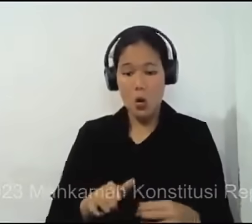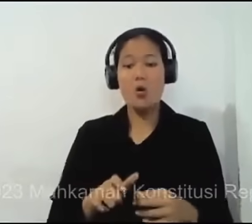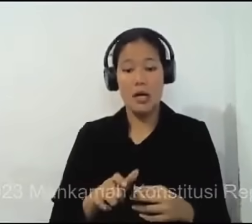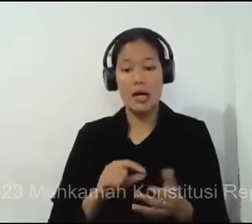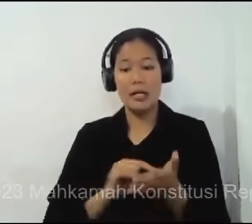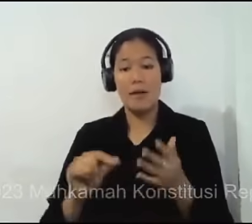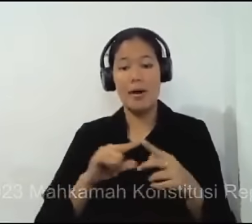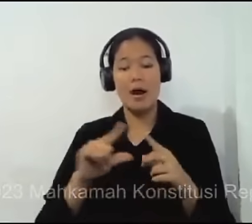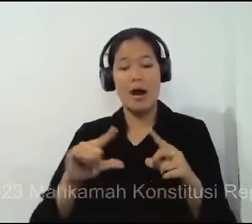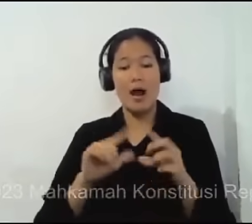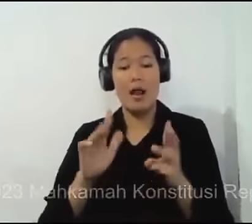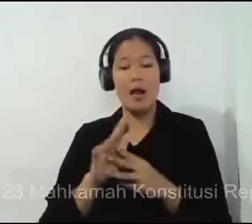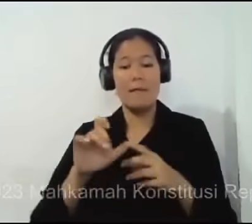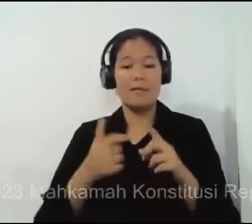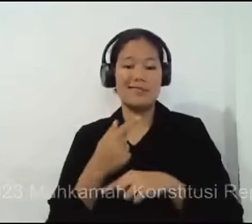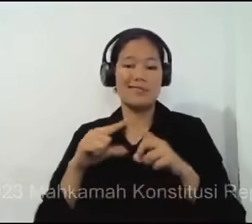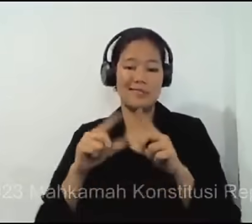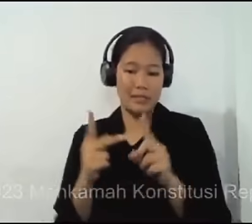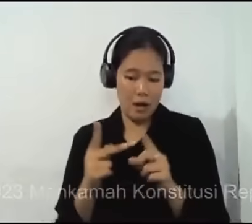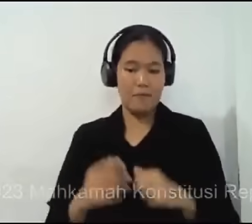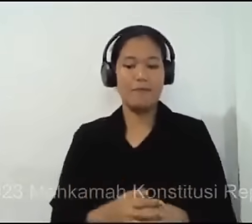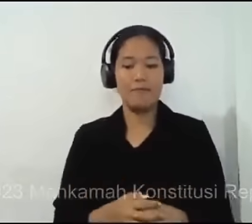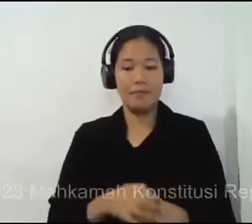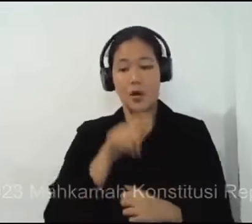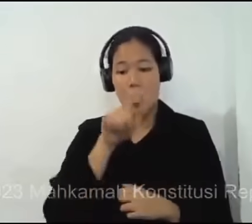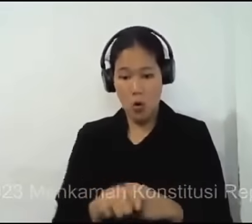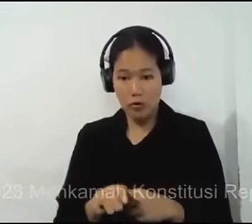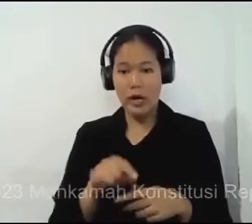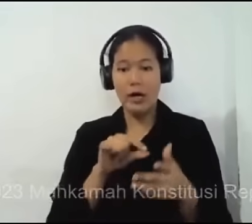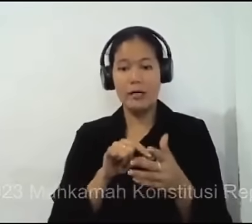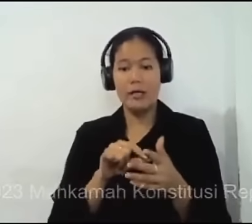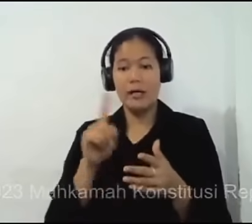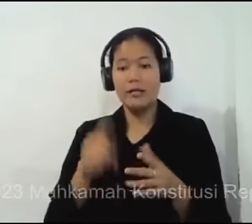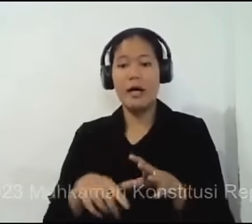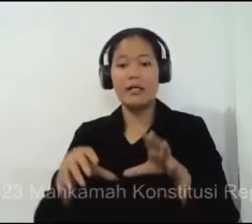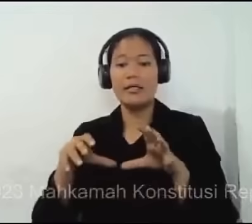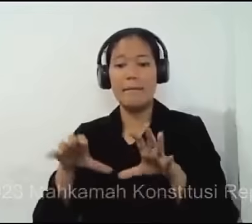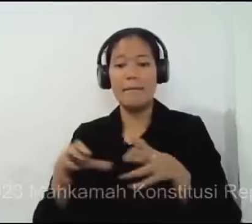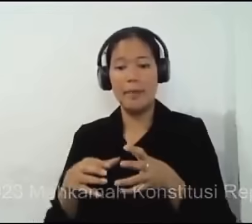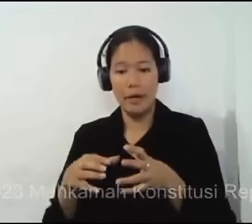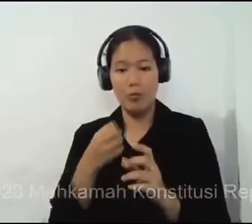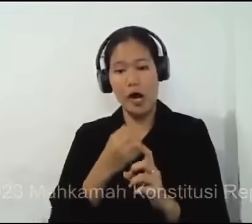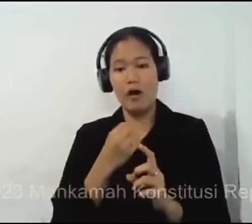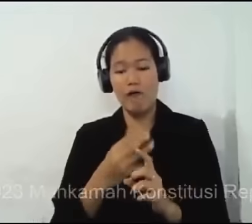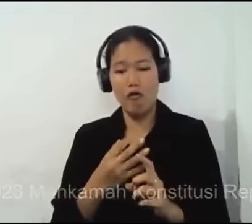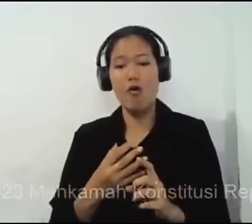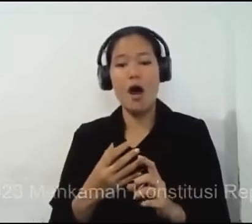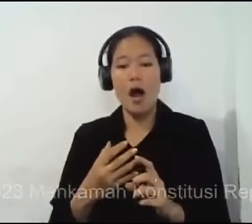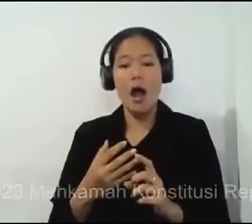alamsah Hanafiah 16 perorangan warga negara yang tergabung dalam perhimpunan